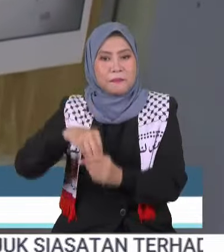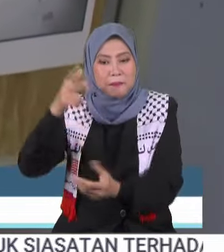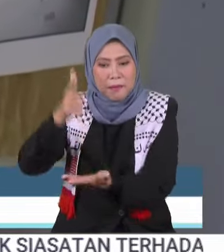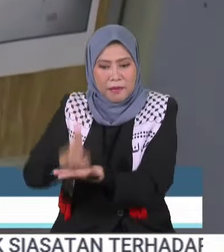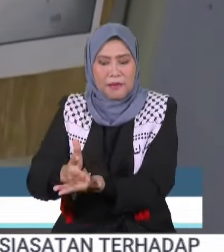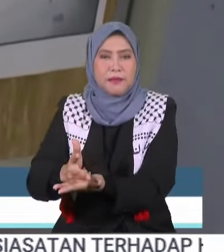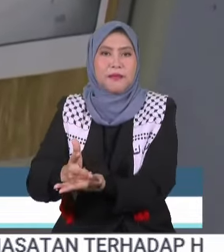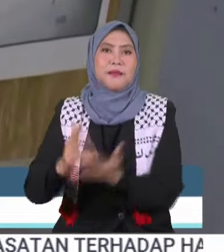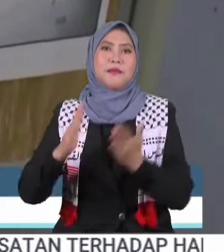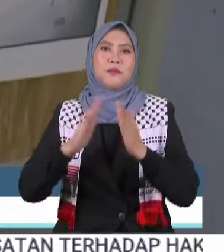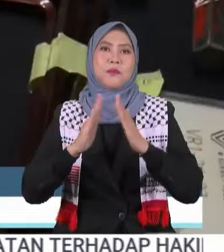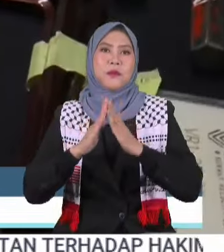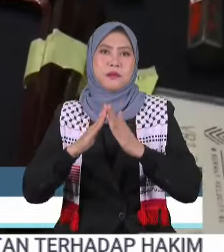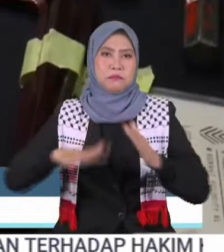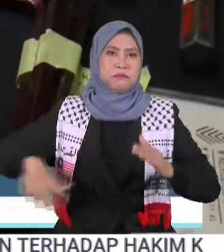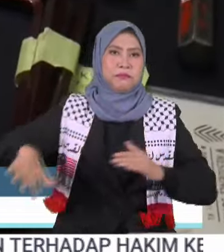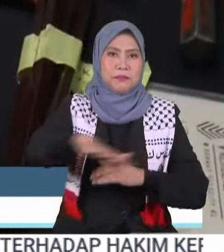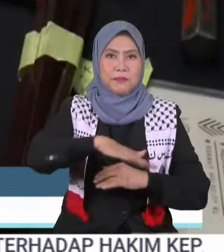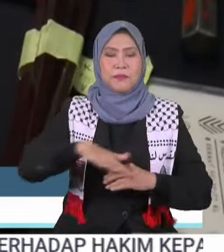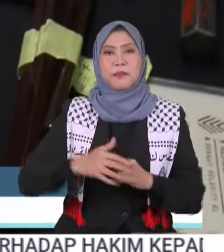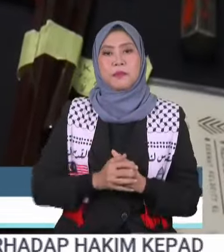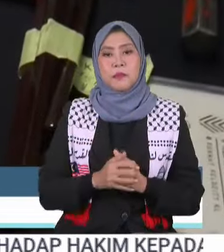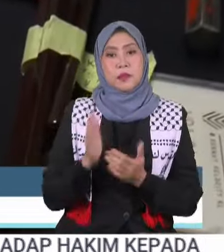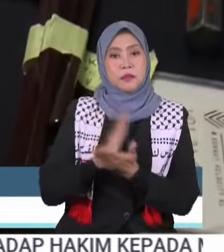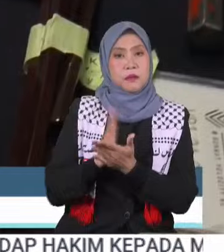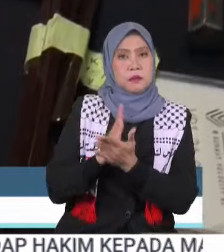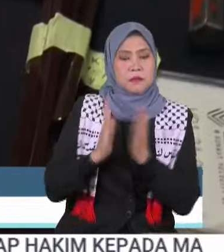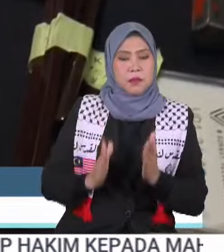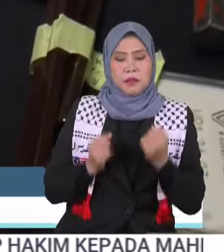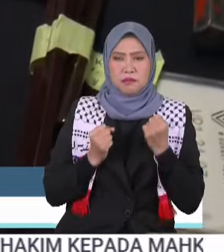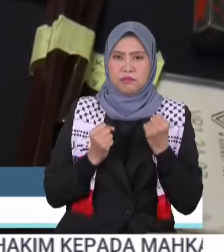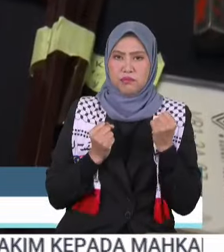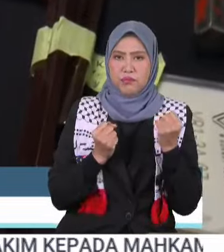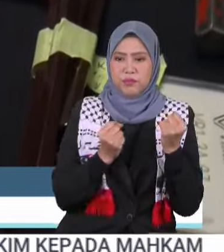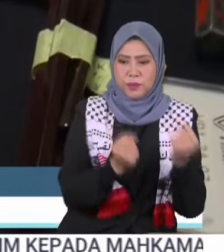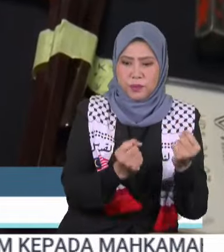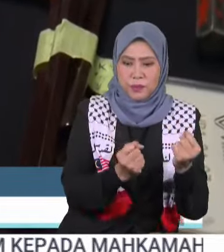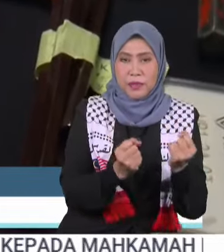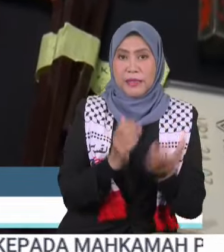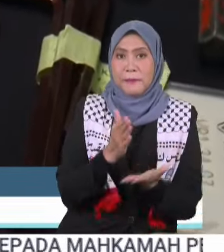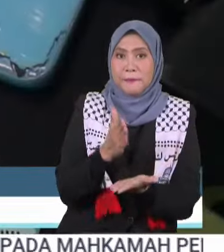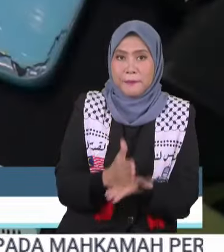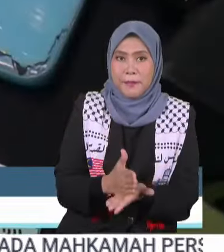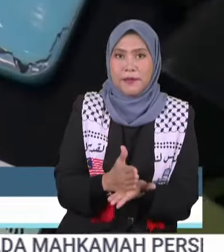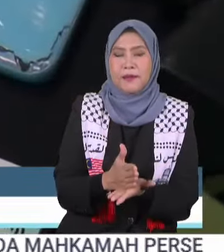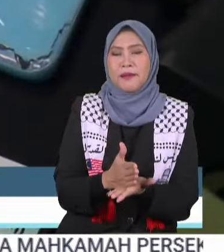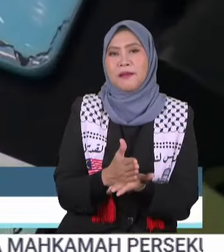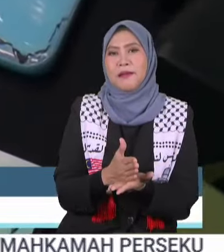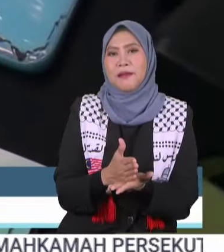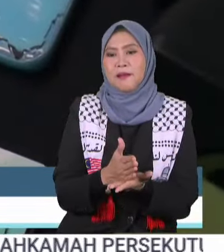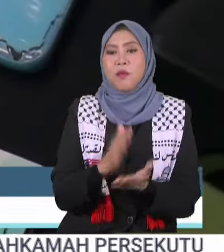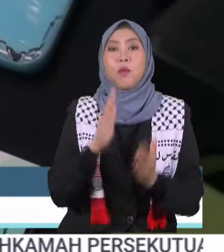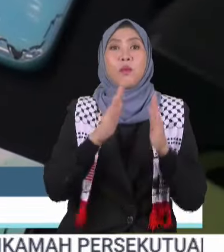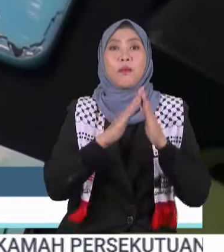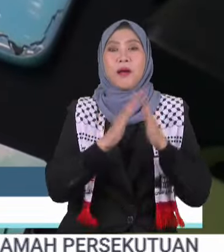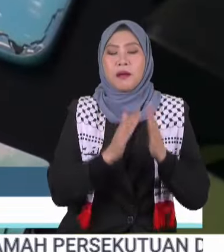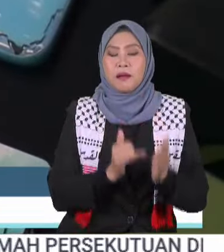rumah. Suspek B2 akan memandu kenderaan dan akan berhenti di mana-mana